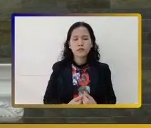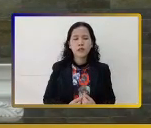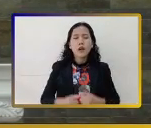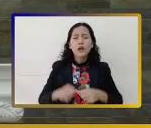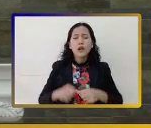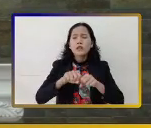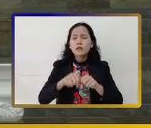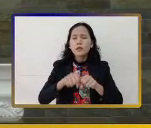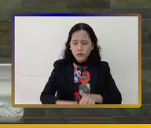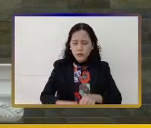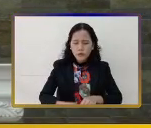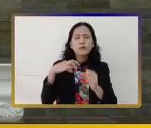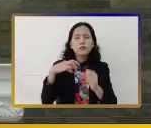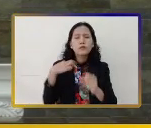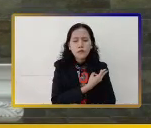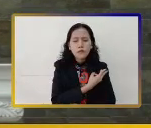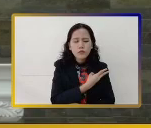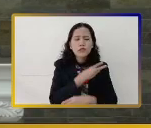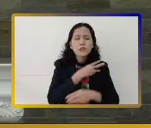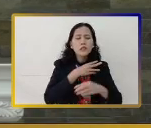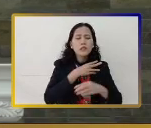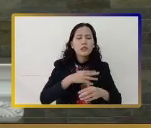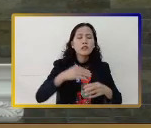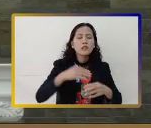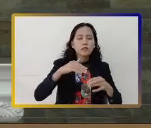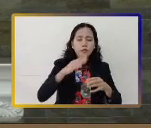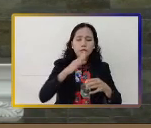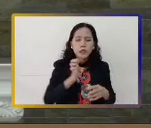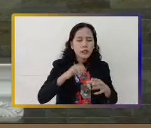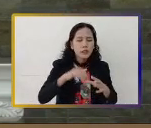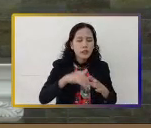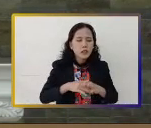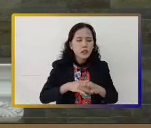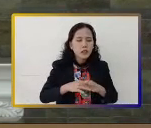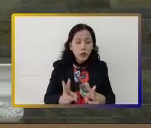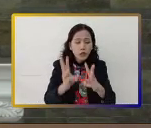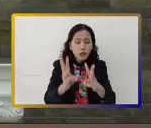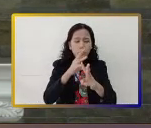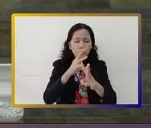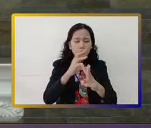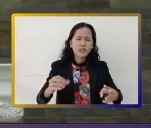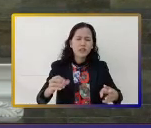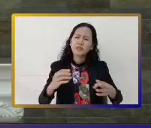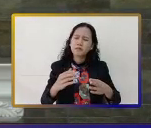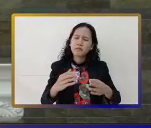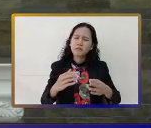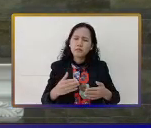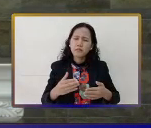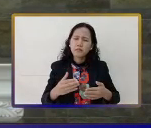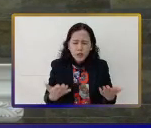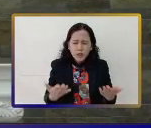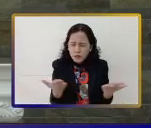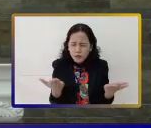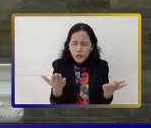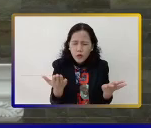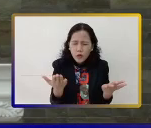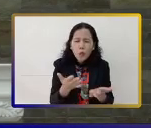upang mailagay po kami sa kalagayan na gusto niyo po para sa amin at magawa po namin ang isang bagay na gusto po namin gawin.